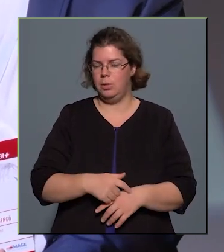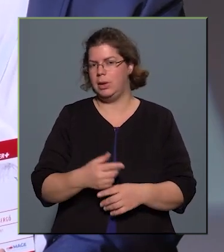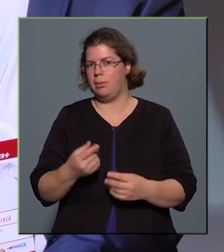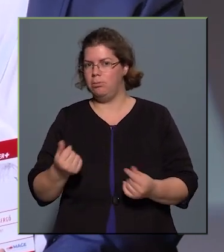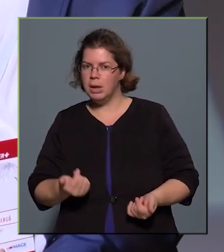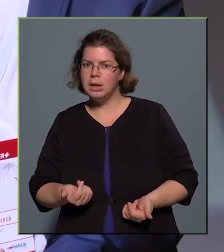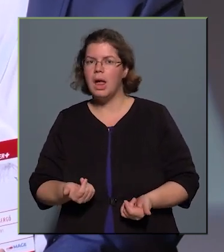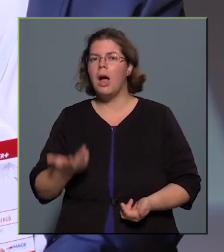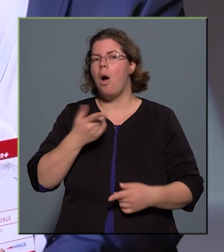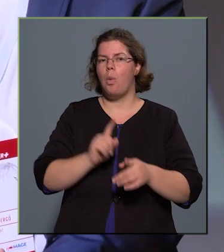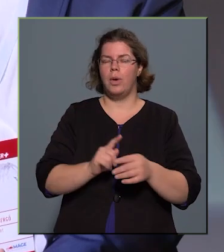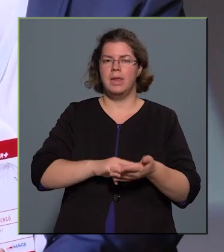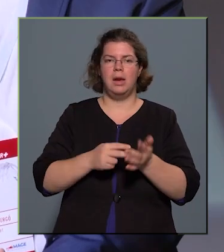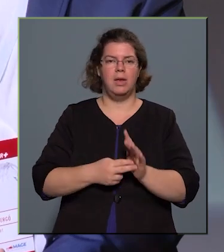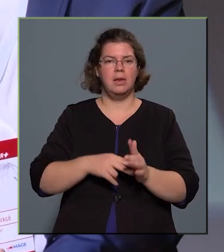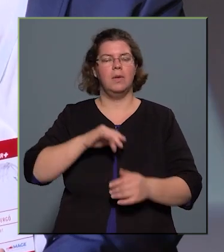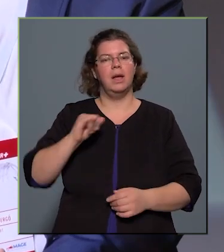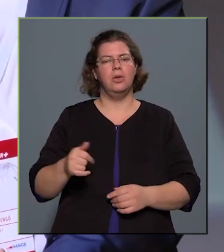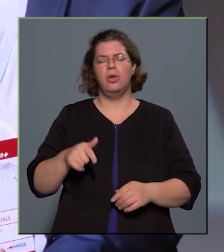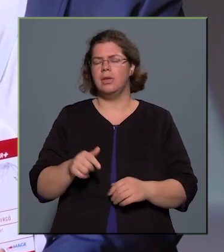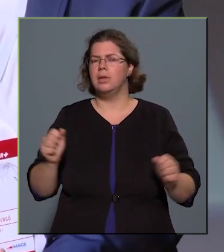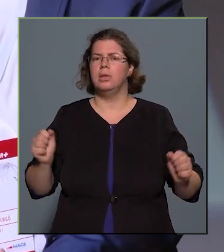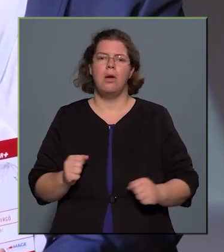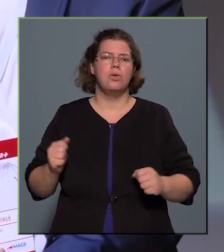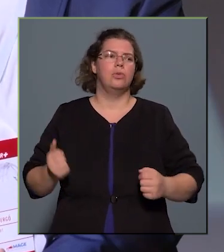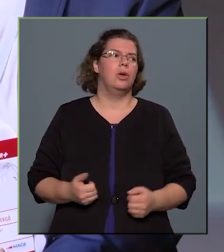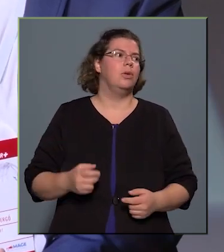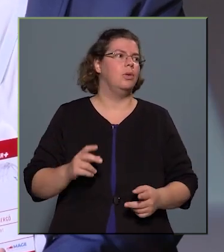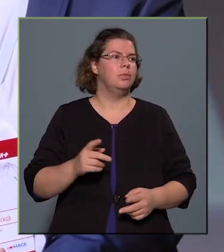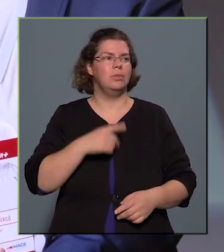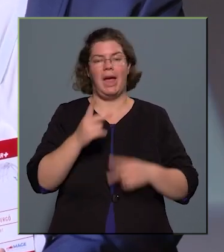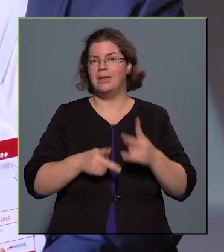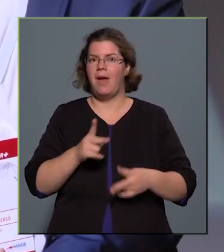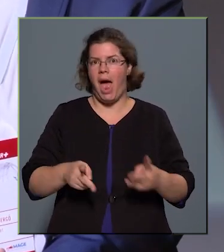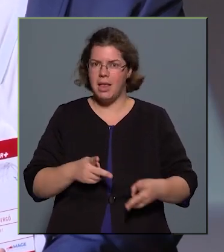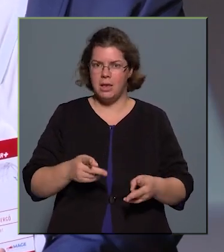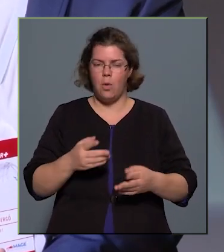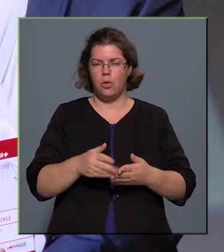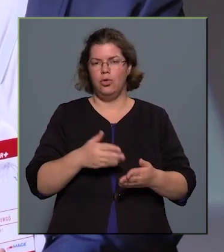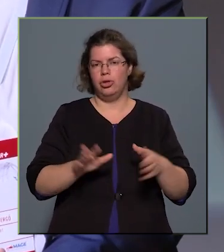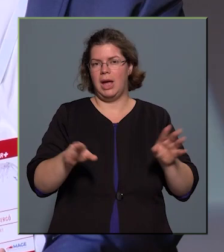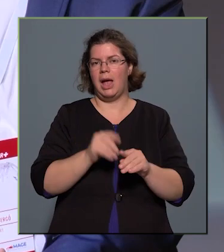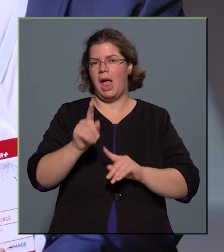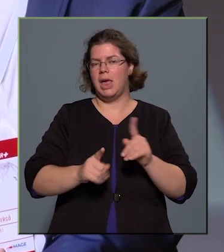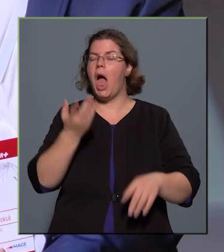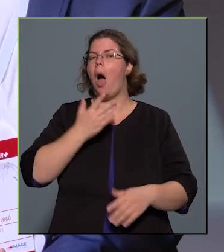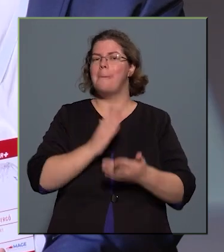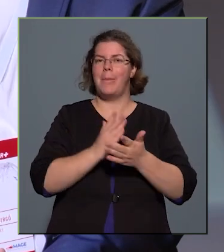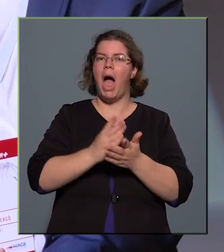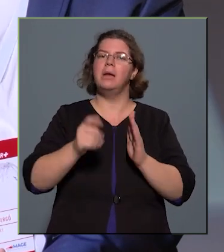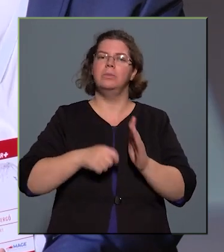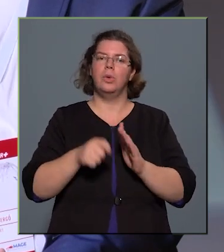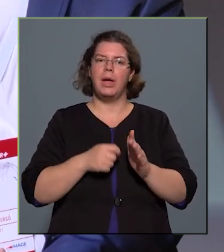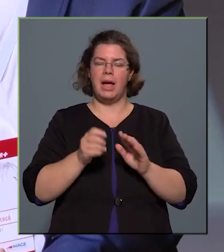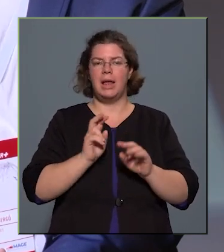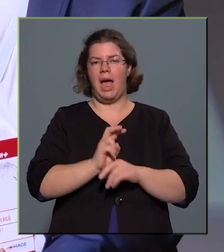pénznek, ha úgy tervezzük, és az egy nagyon, nagyon kedvező költségekkel is jár, ha már projekthez